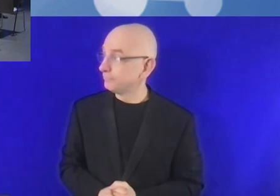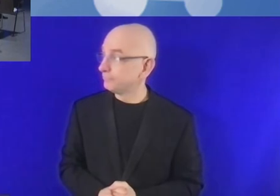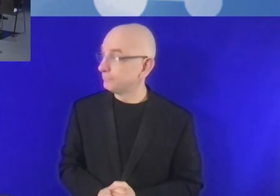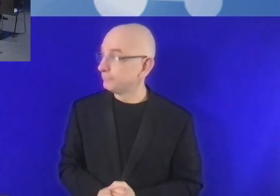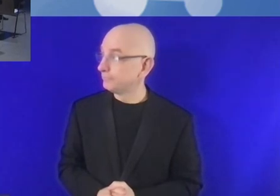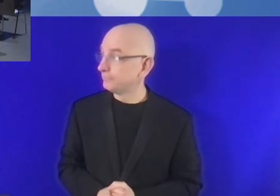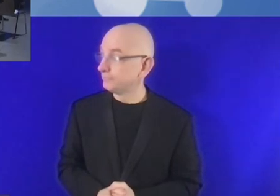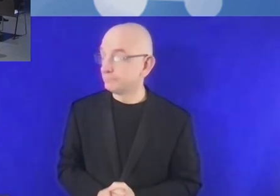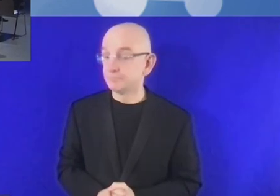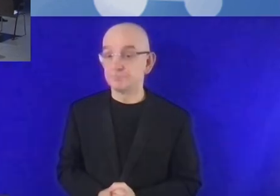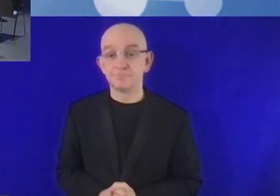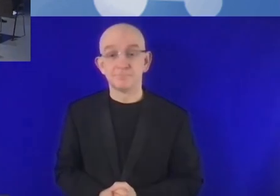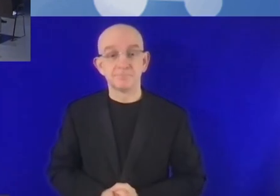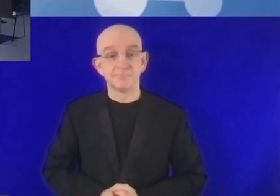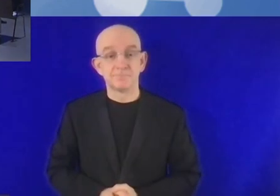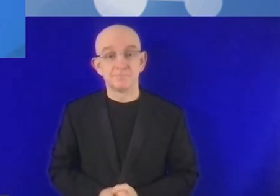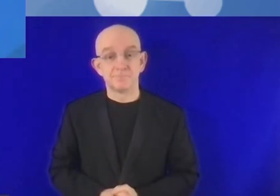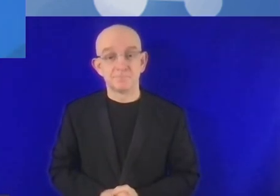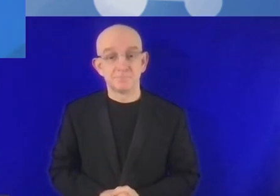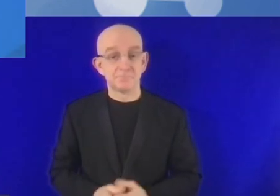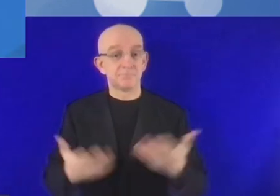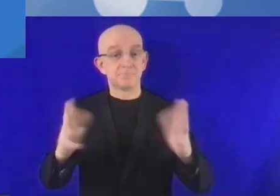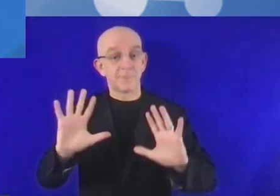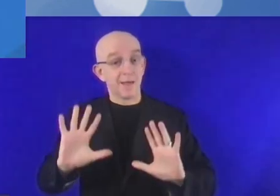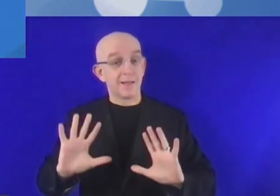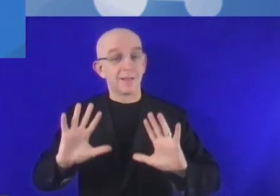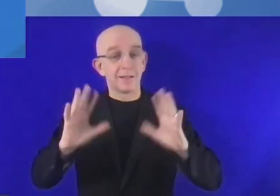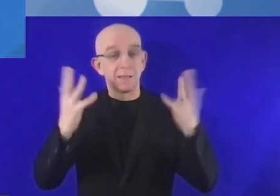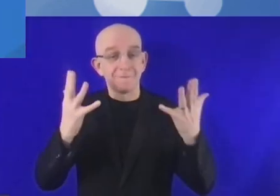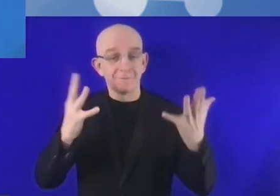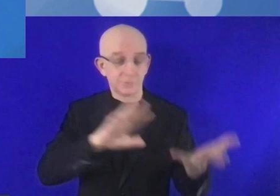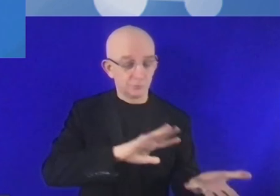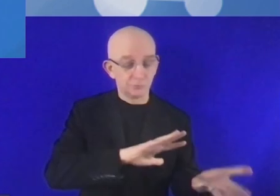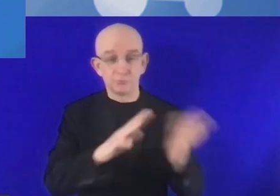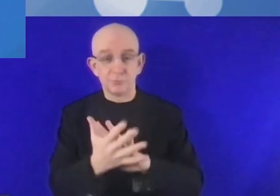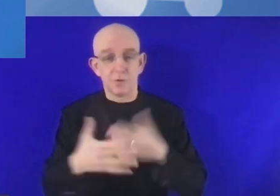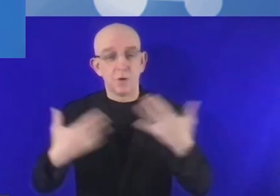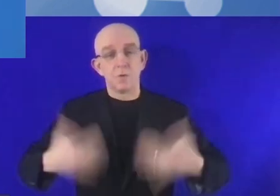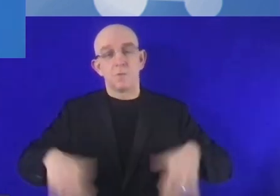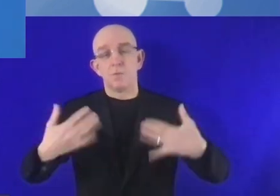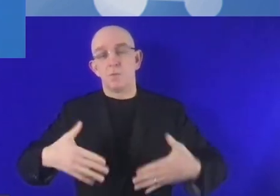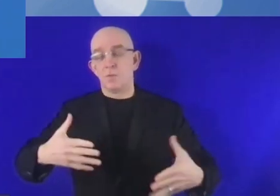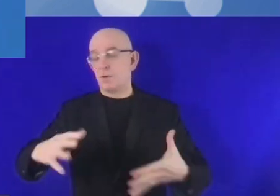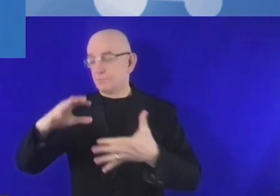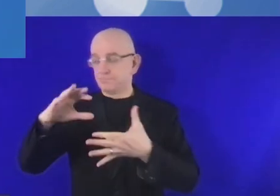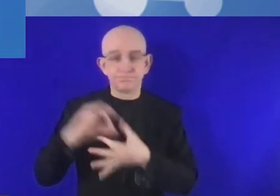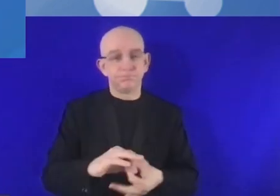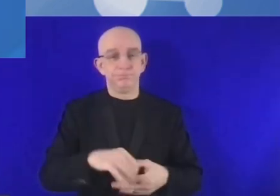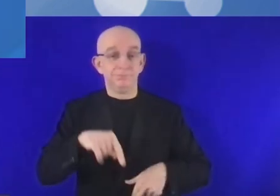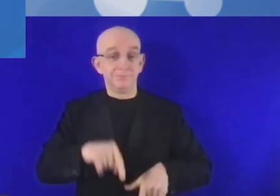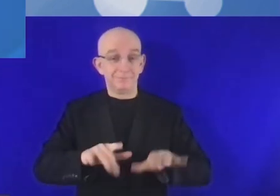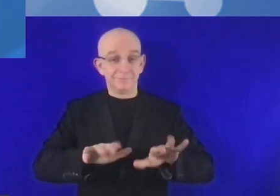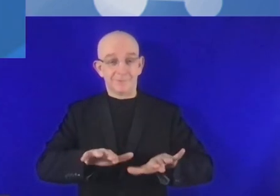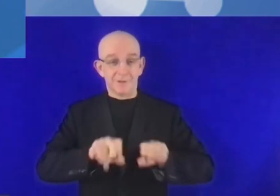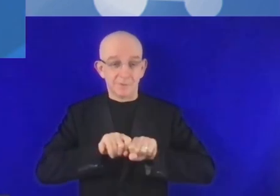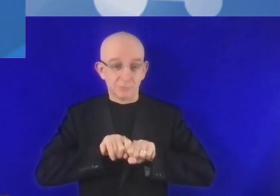Pandemia COVID-19 uwypukliła zmieniającą życie siłę internetu. Technologia cyfrowa ratowała życie, umożliwiając